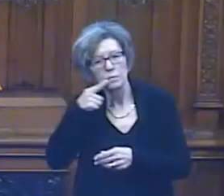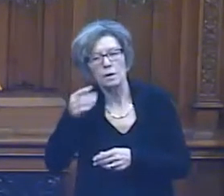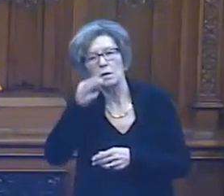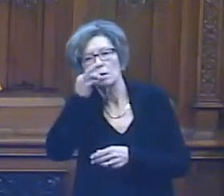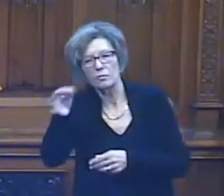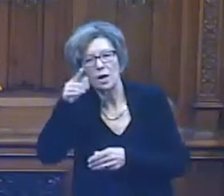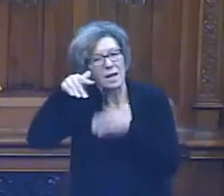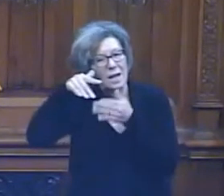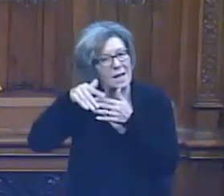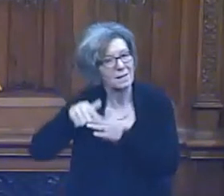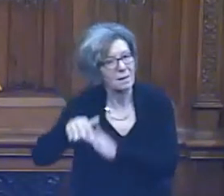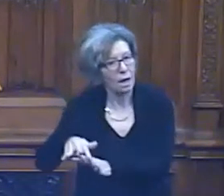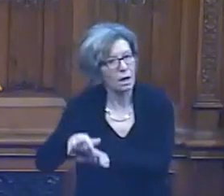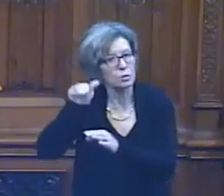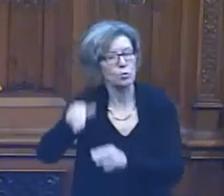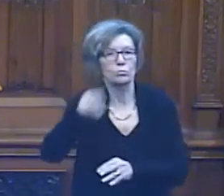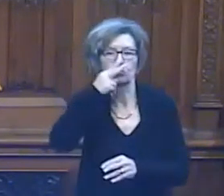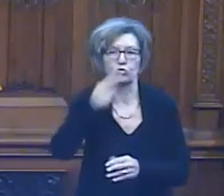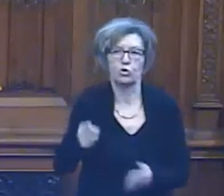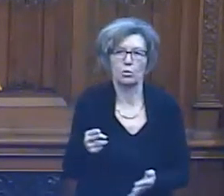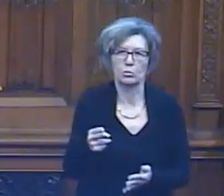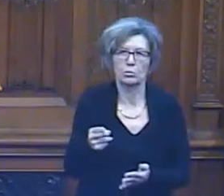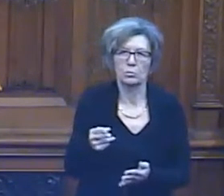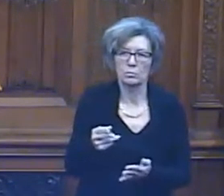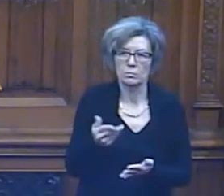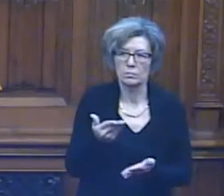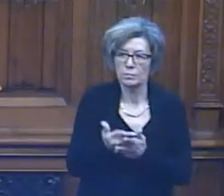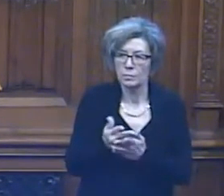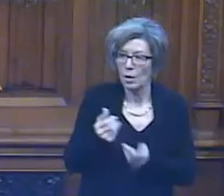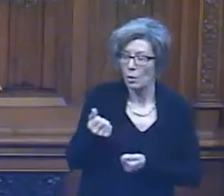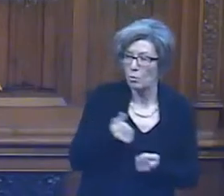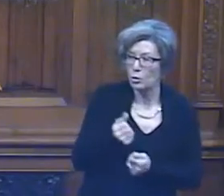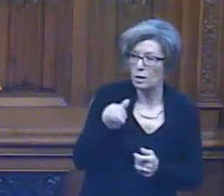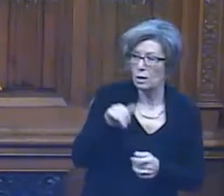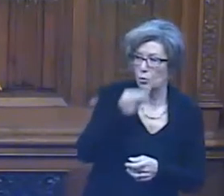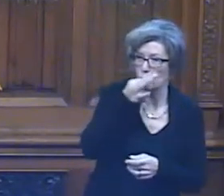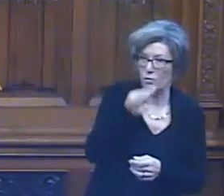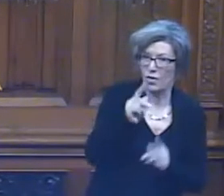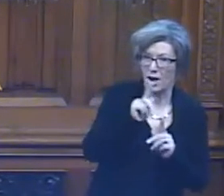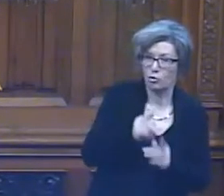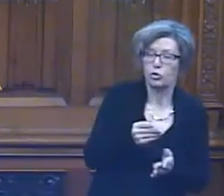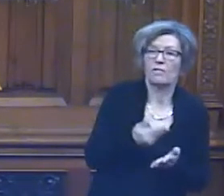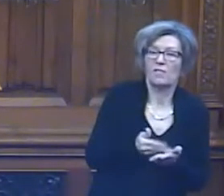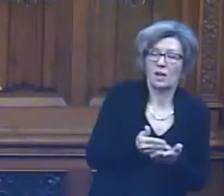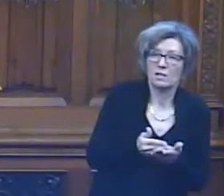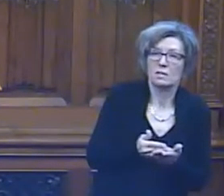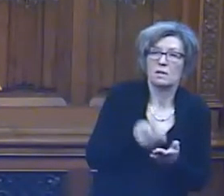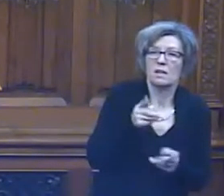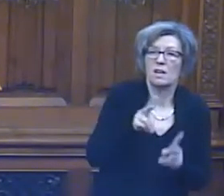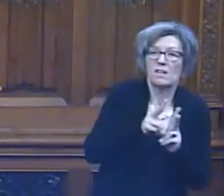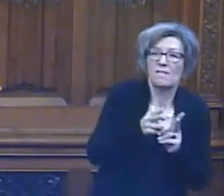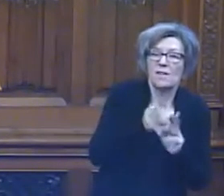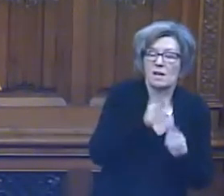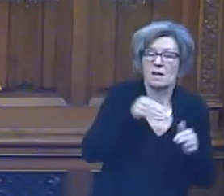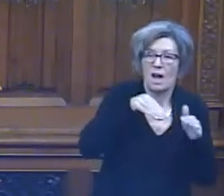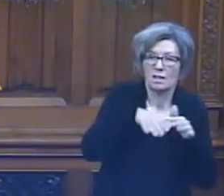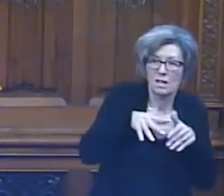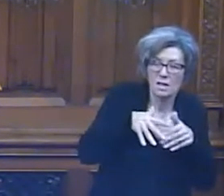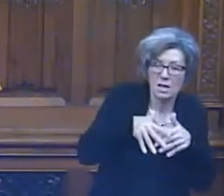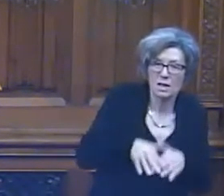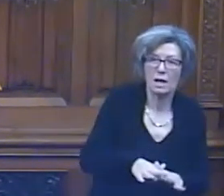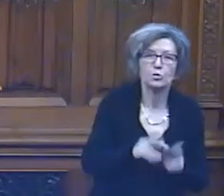Frage der Integration schauen müssen. Wir müssen uns als Politik die Frage stellen, wie können wir Integration am